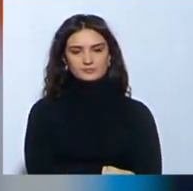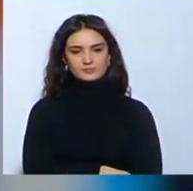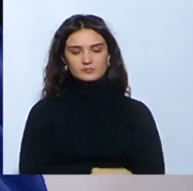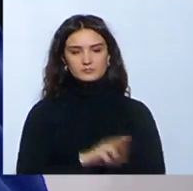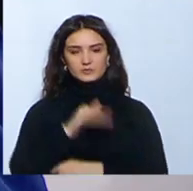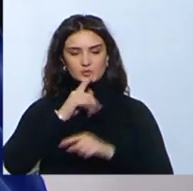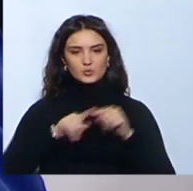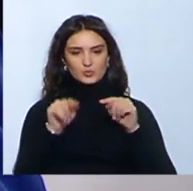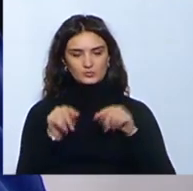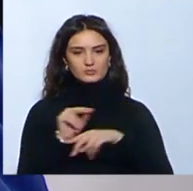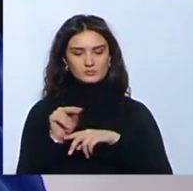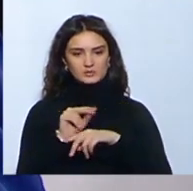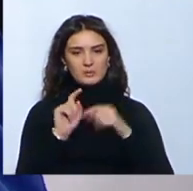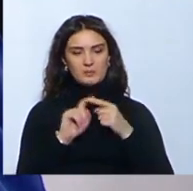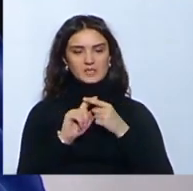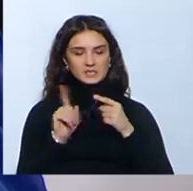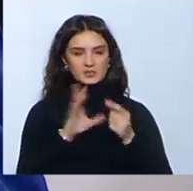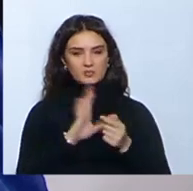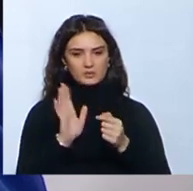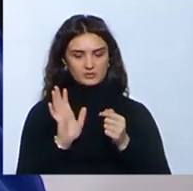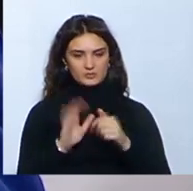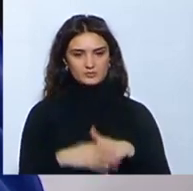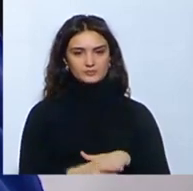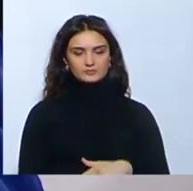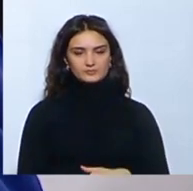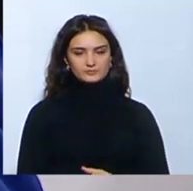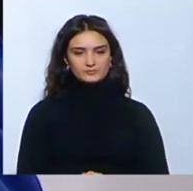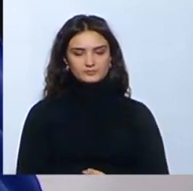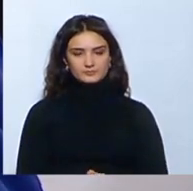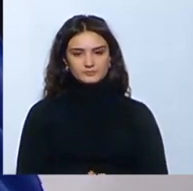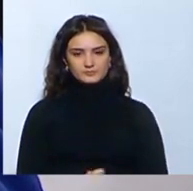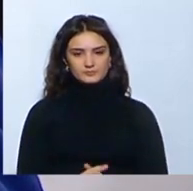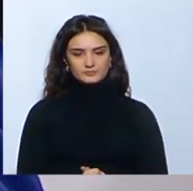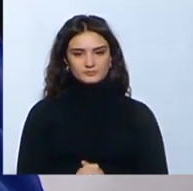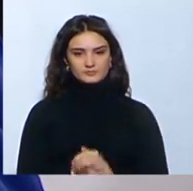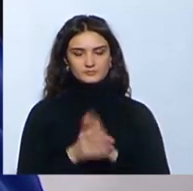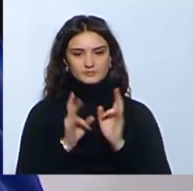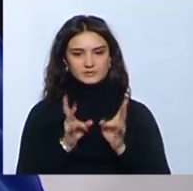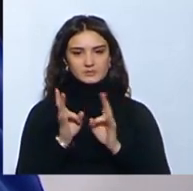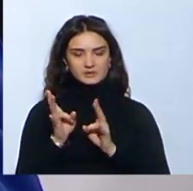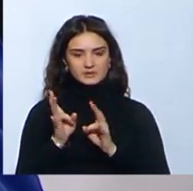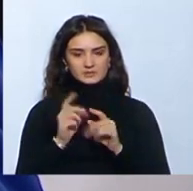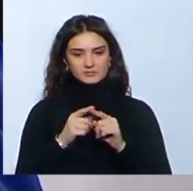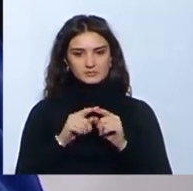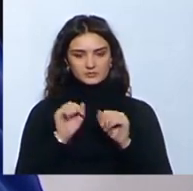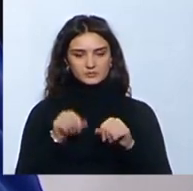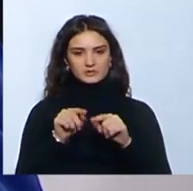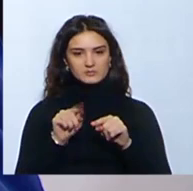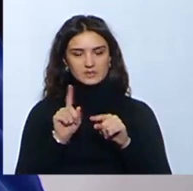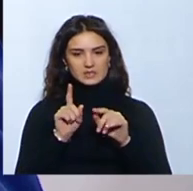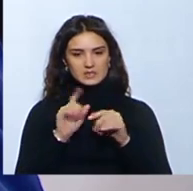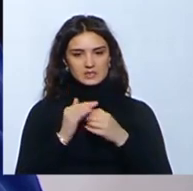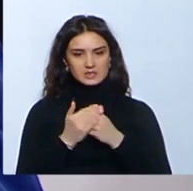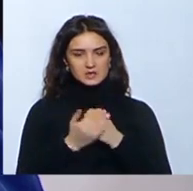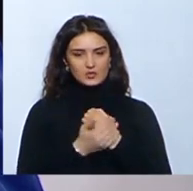და დროული ჩარევა ინფექციის კუთხის თვალსაზრისით ასევე. დამაზიანებელმა ფაქტორმა შეიძლება ოპტიკური ნაწილი,